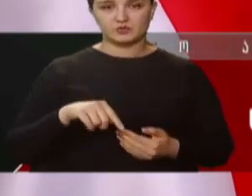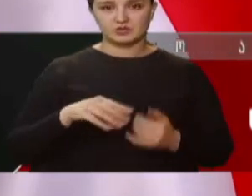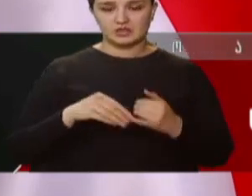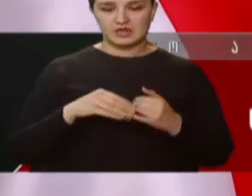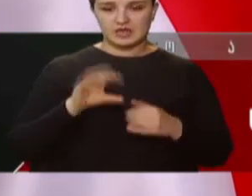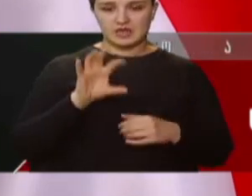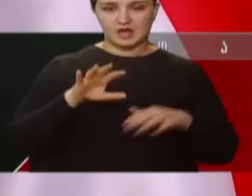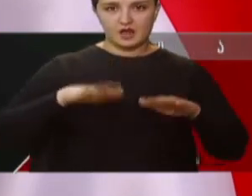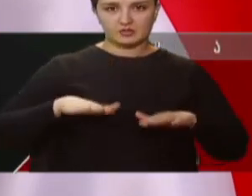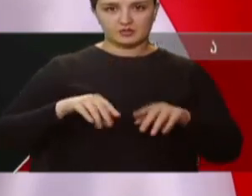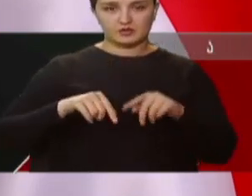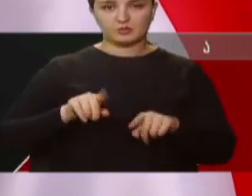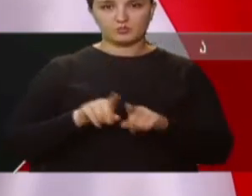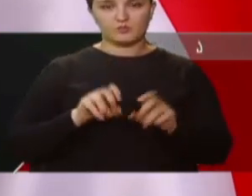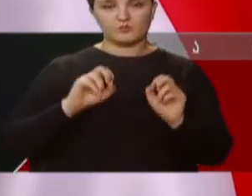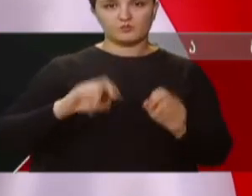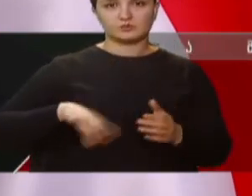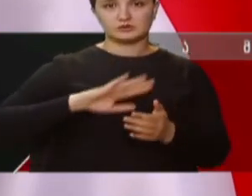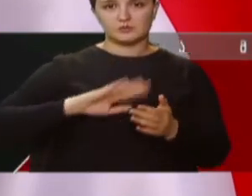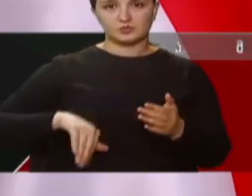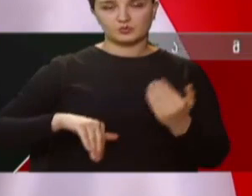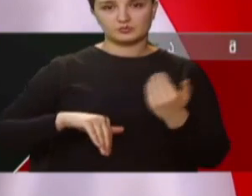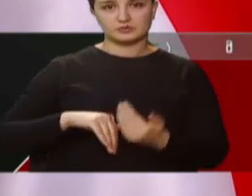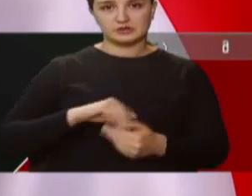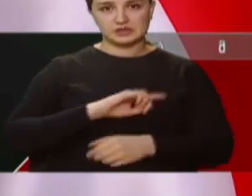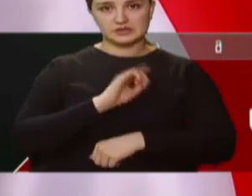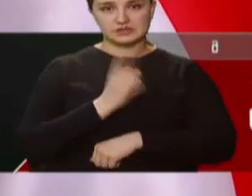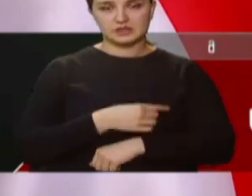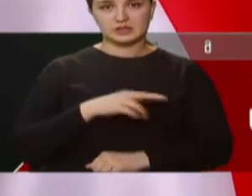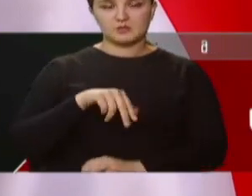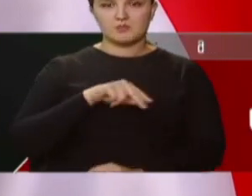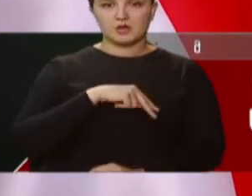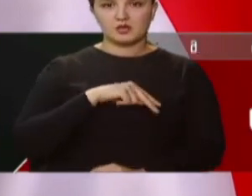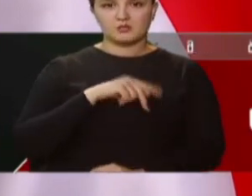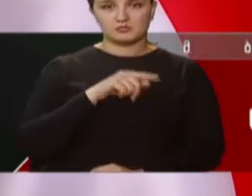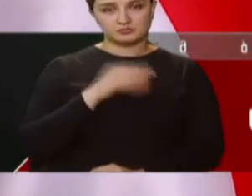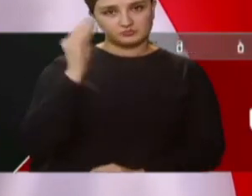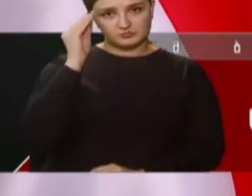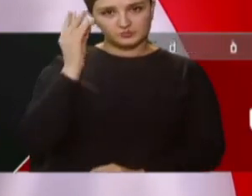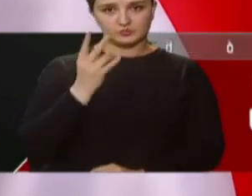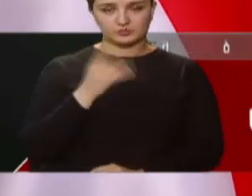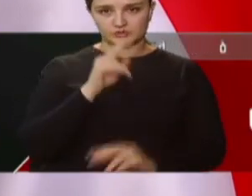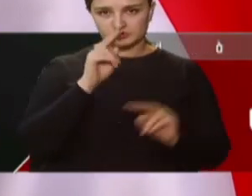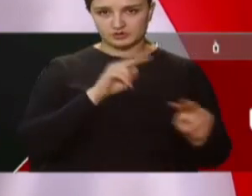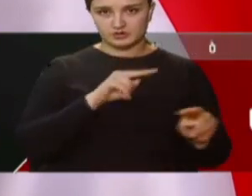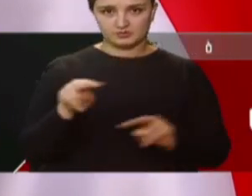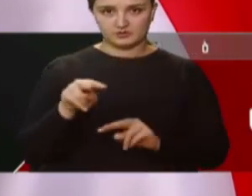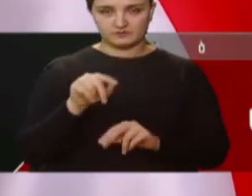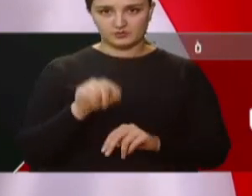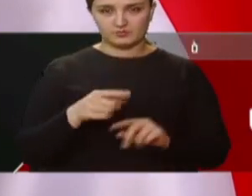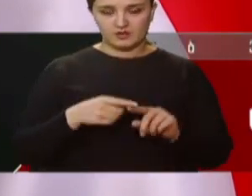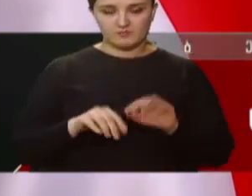rogorca usartkhoebis gazlierebistvis da parlamentma imajchnia rom una gauzio zedamkhedoloba